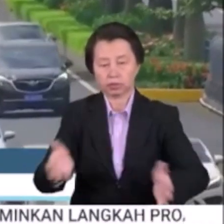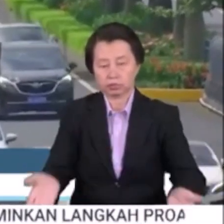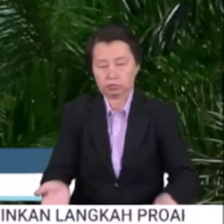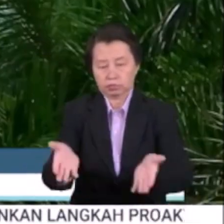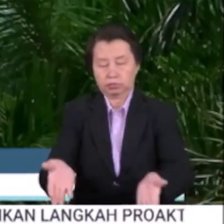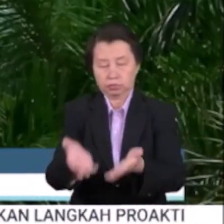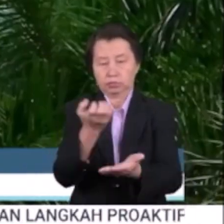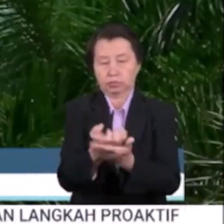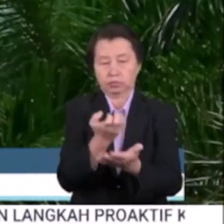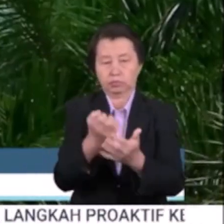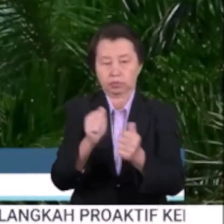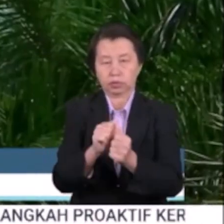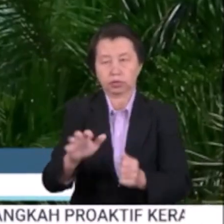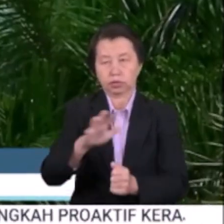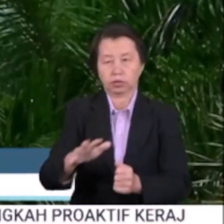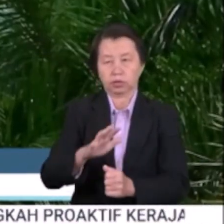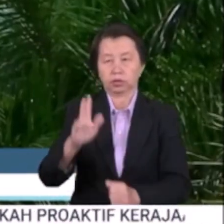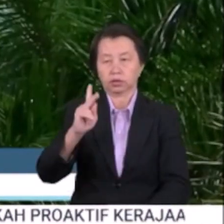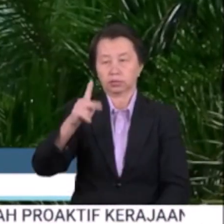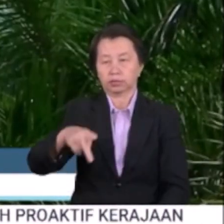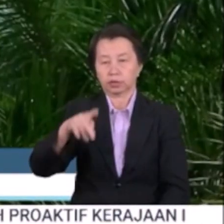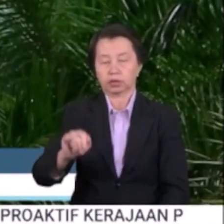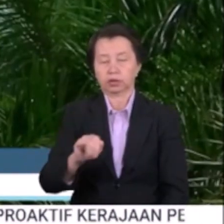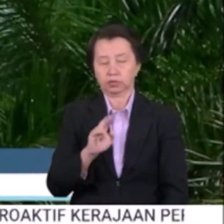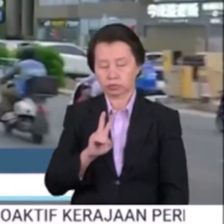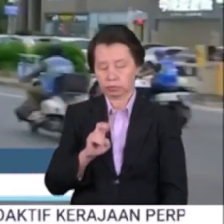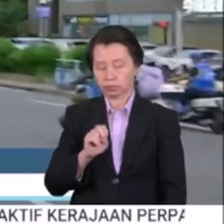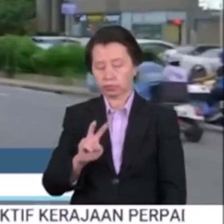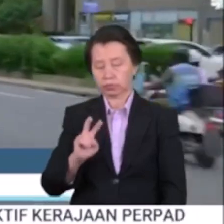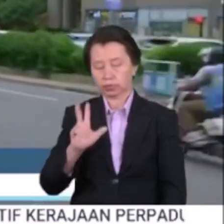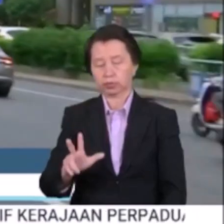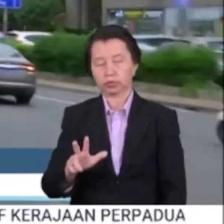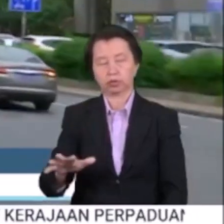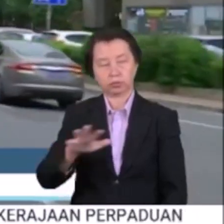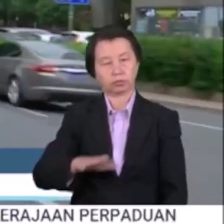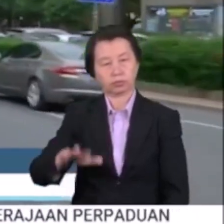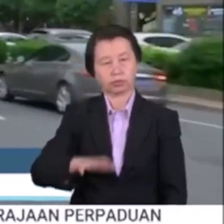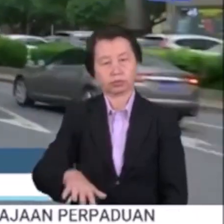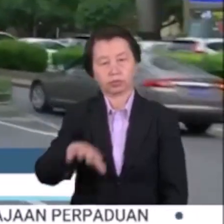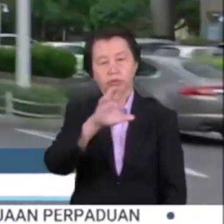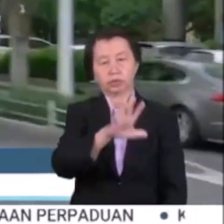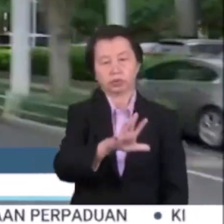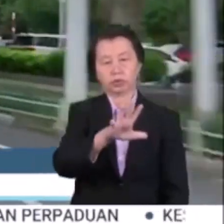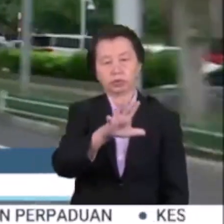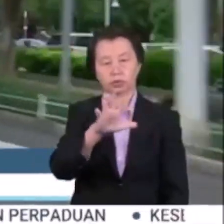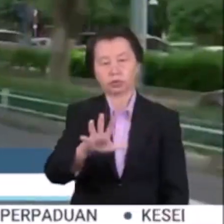pemulihan ekonomi dengan anggaran KPI 2023 sekurang-kurangnya